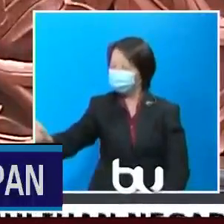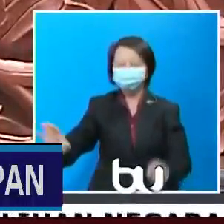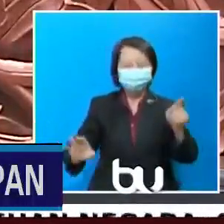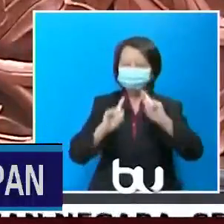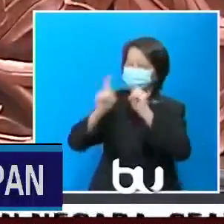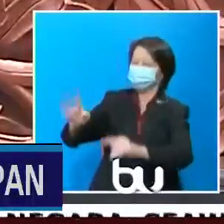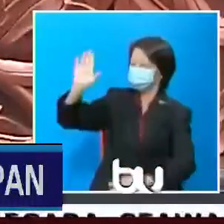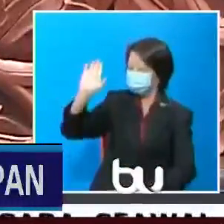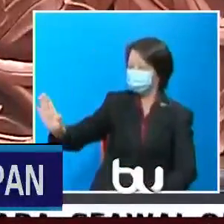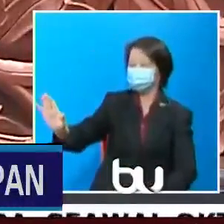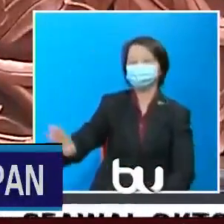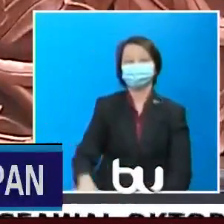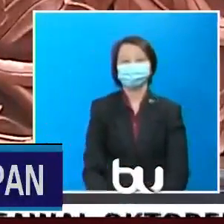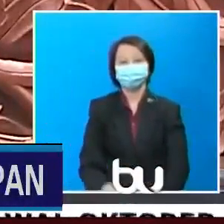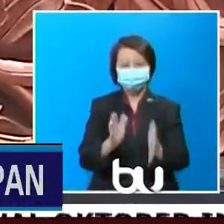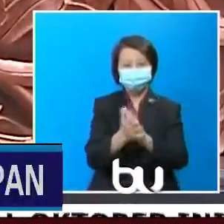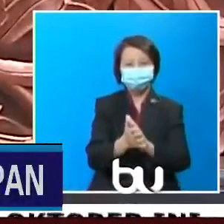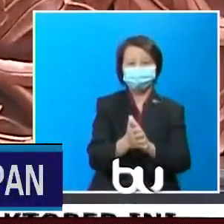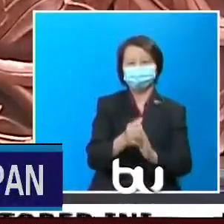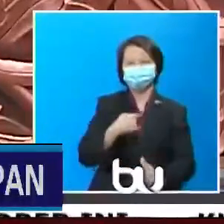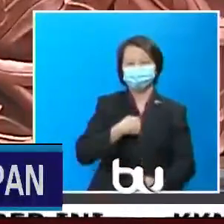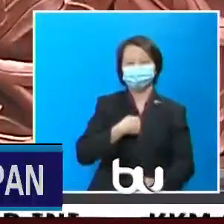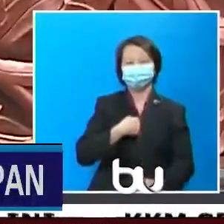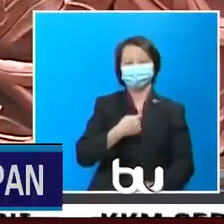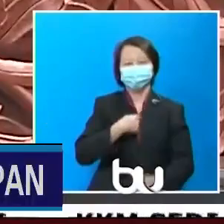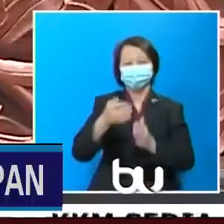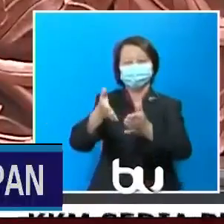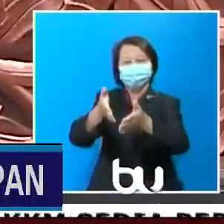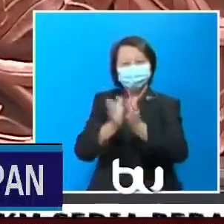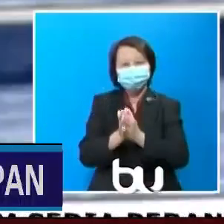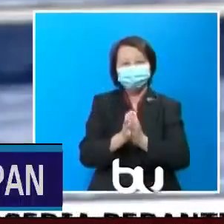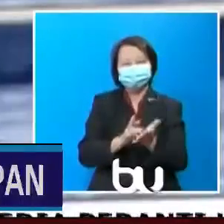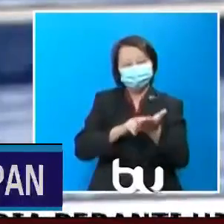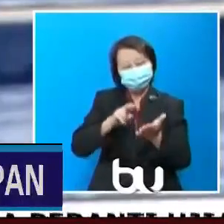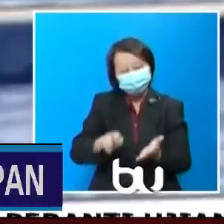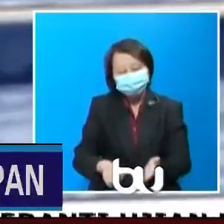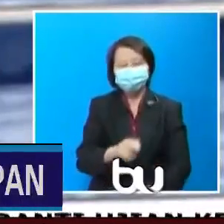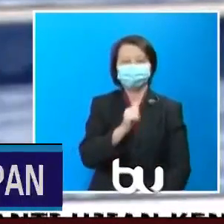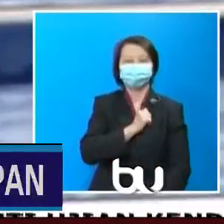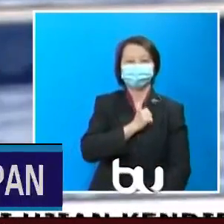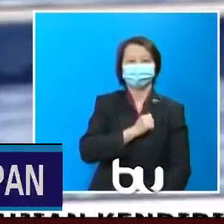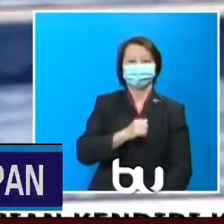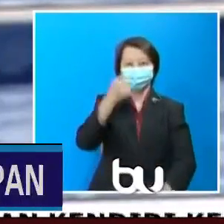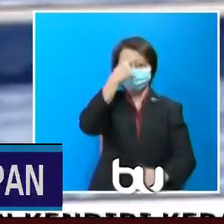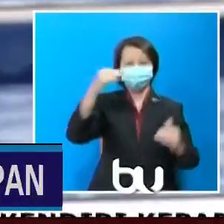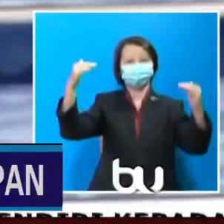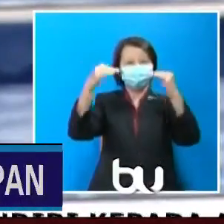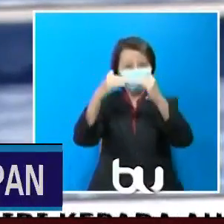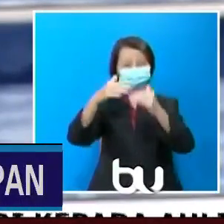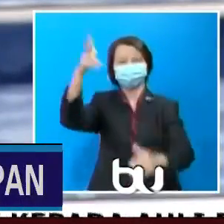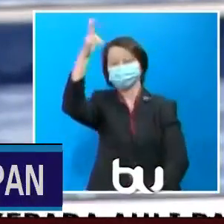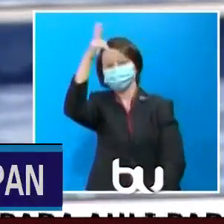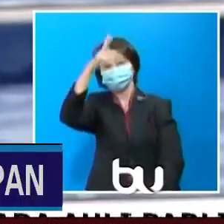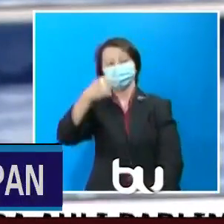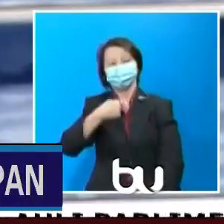jadi dengan itu eham livre saya meminta dengan rendah diri supaya tube4u kerajaan